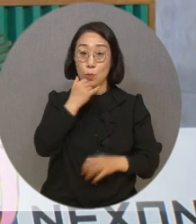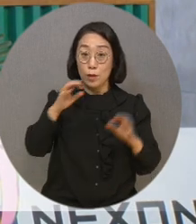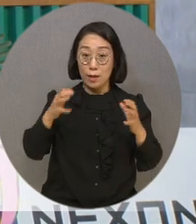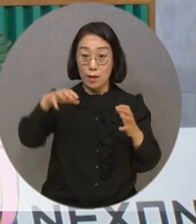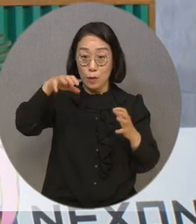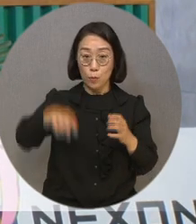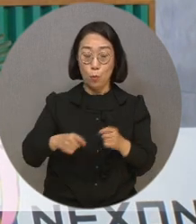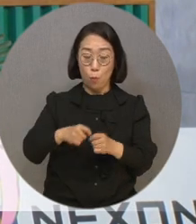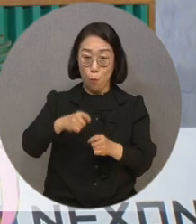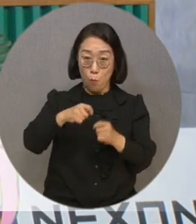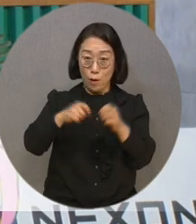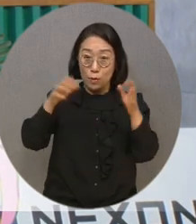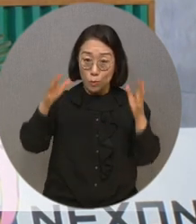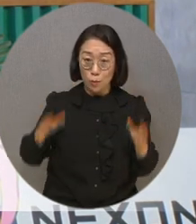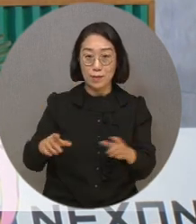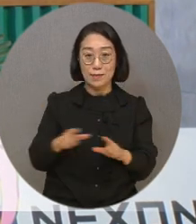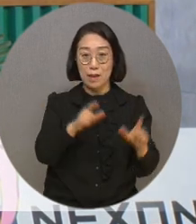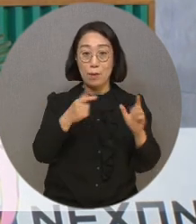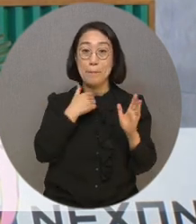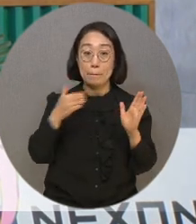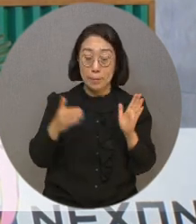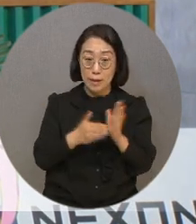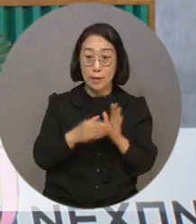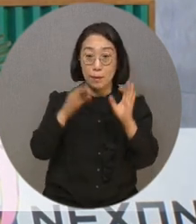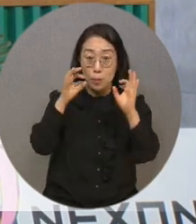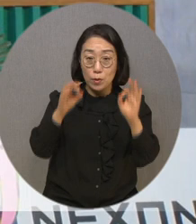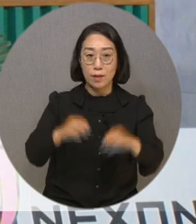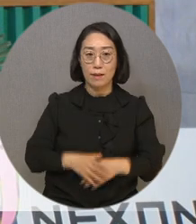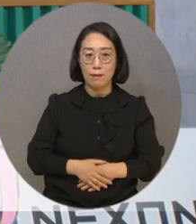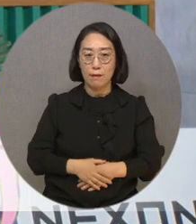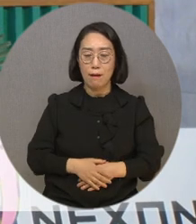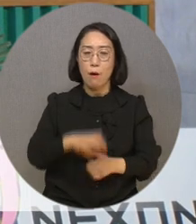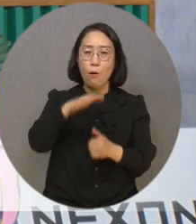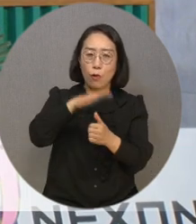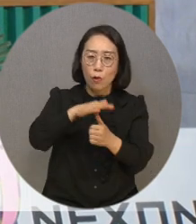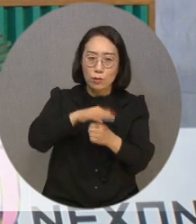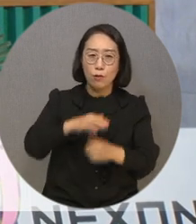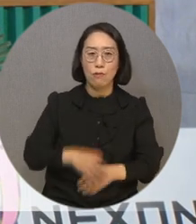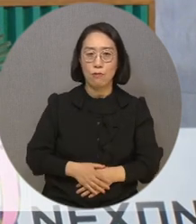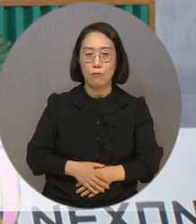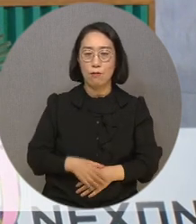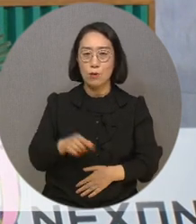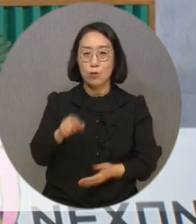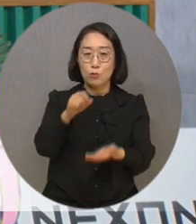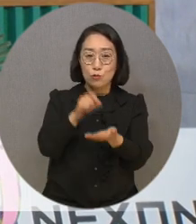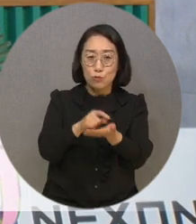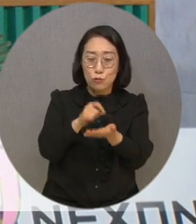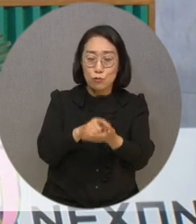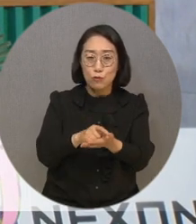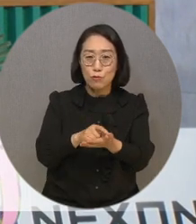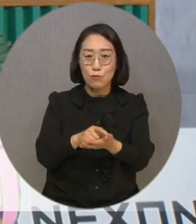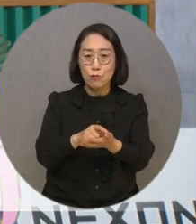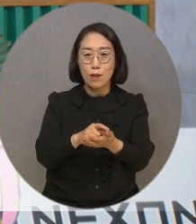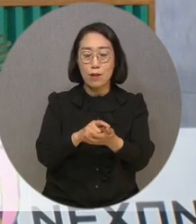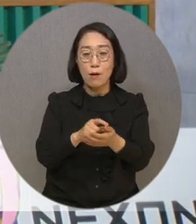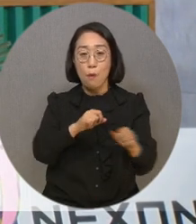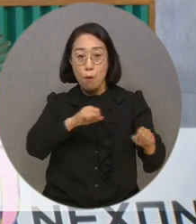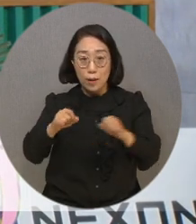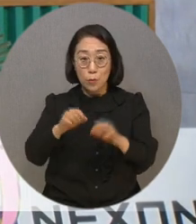독일에서 오랫동안 생활을 하다 보니까 어려서 이 축구라는 단체 운동을